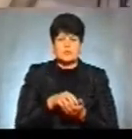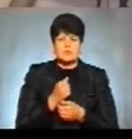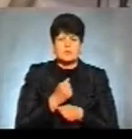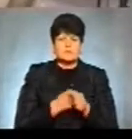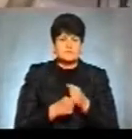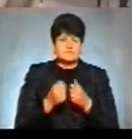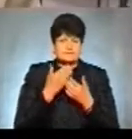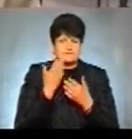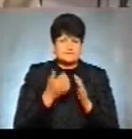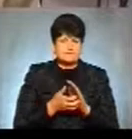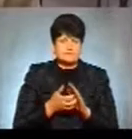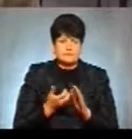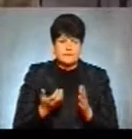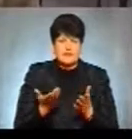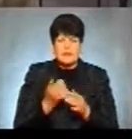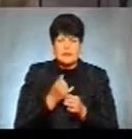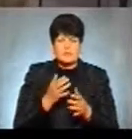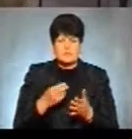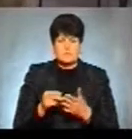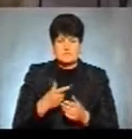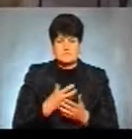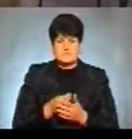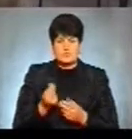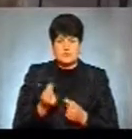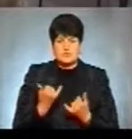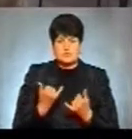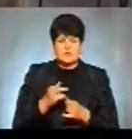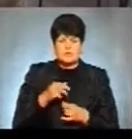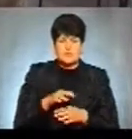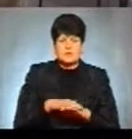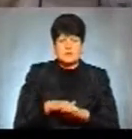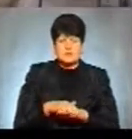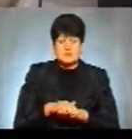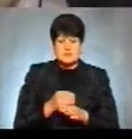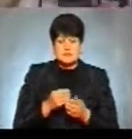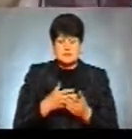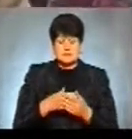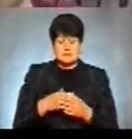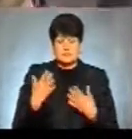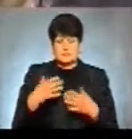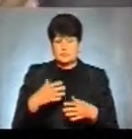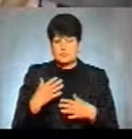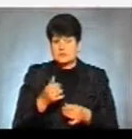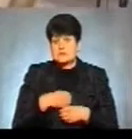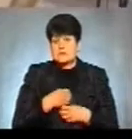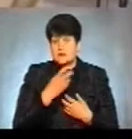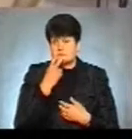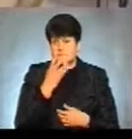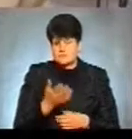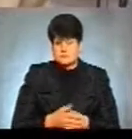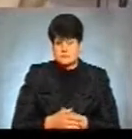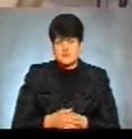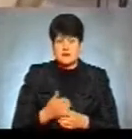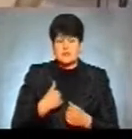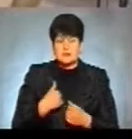вистачає. Не могла б я таке купити за свої гроші. Я сьогодні пішла на базар, такі ціни дорогі, що страшно подивитися. Я буду мати